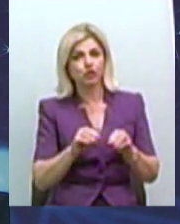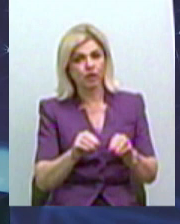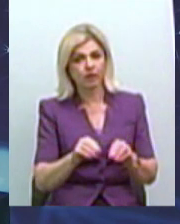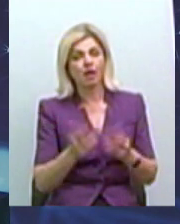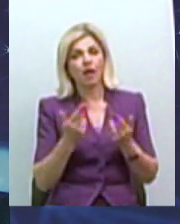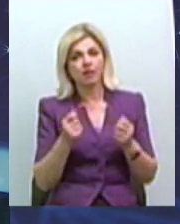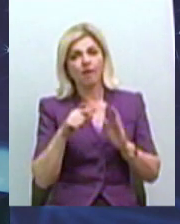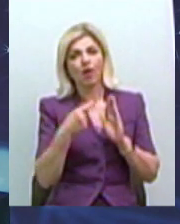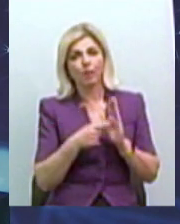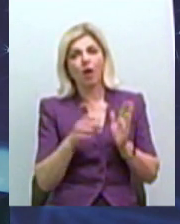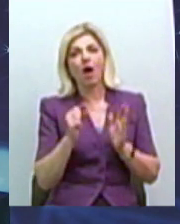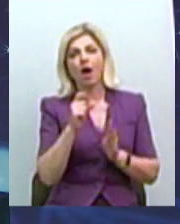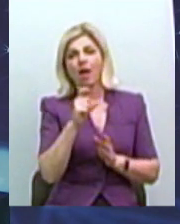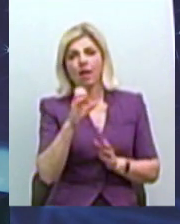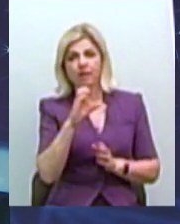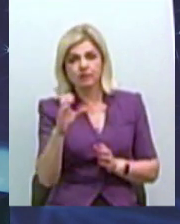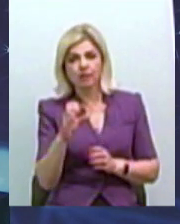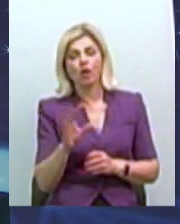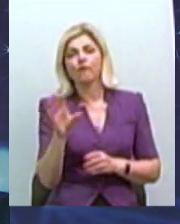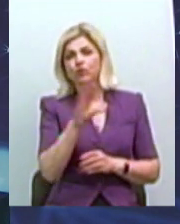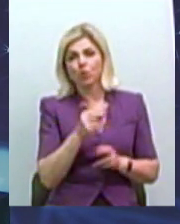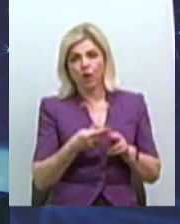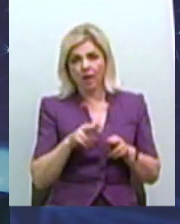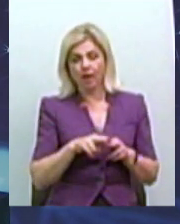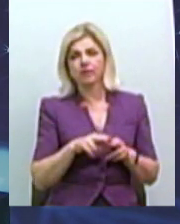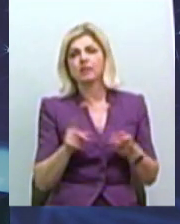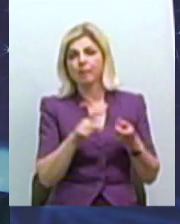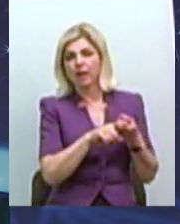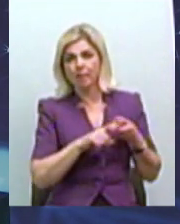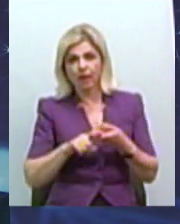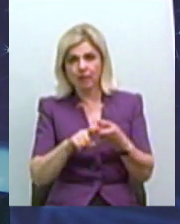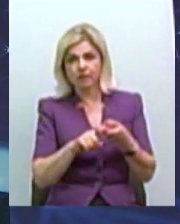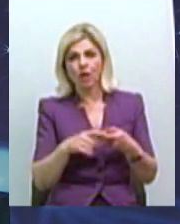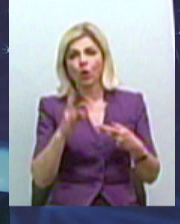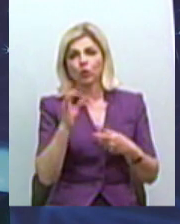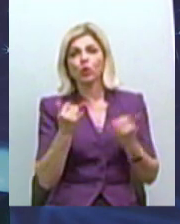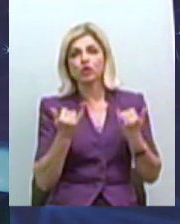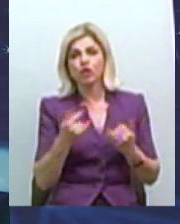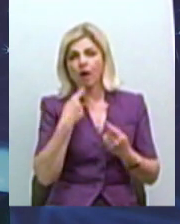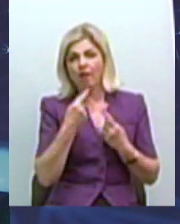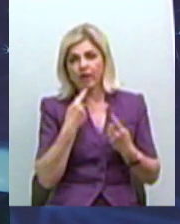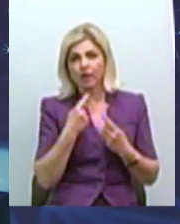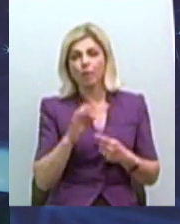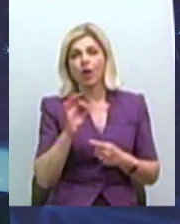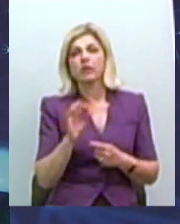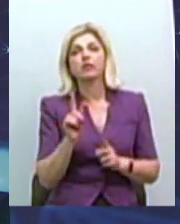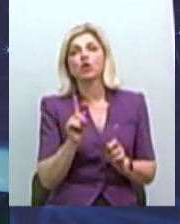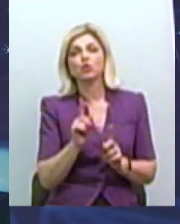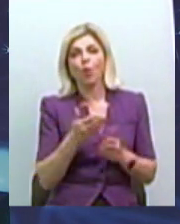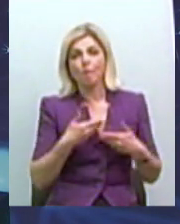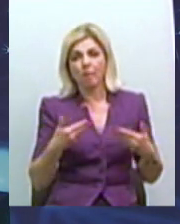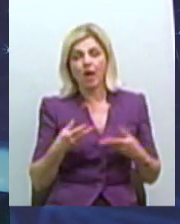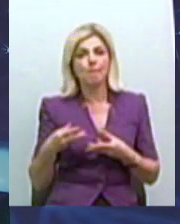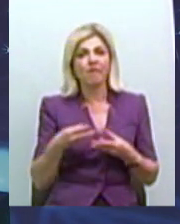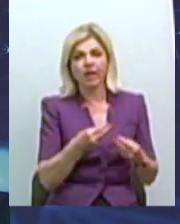да, вопросы атомной электростанции, то есть все это переплетается. Но мы сейчас говорим о том, на что мы с вами повлиять